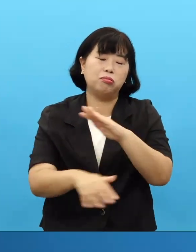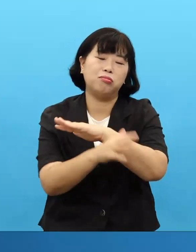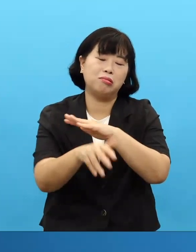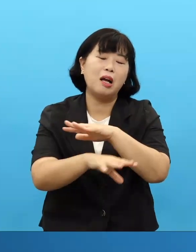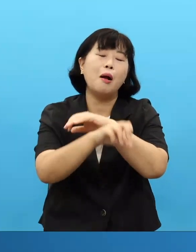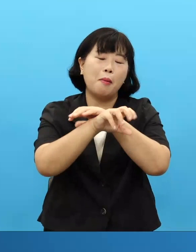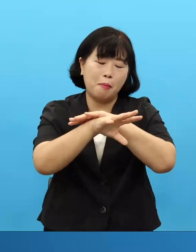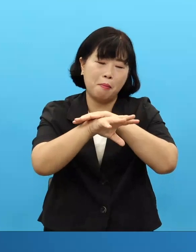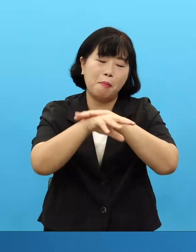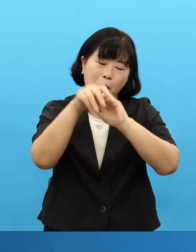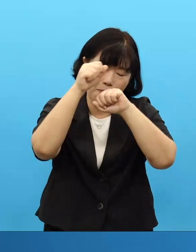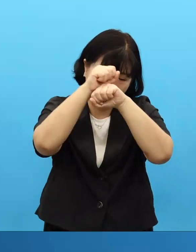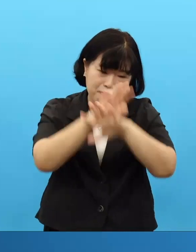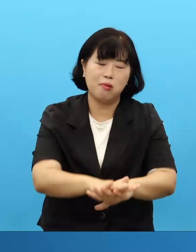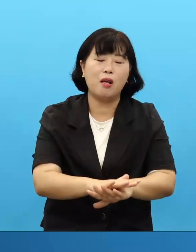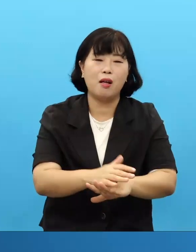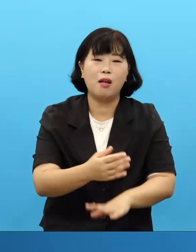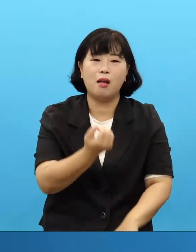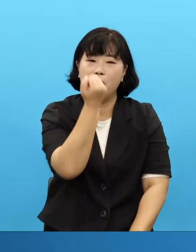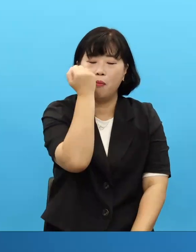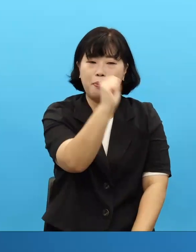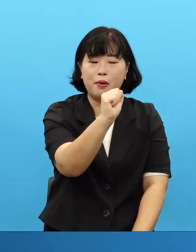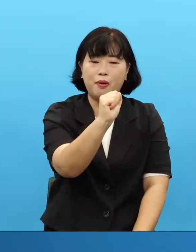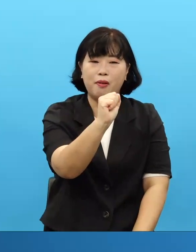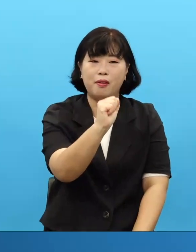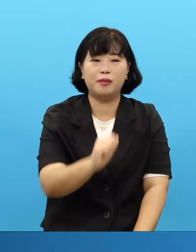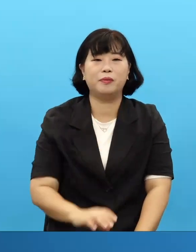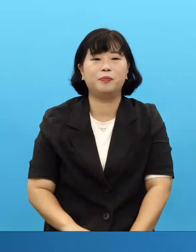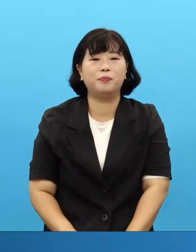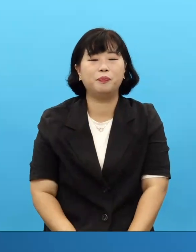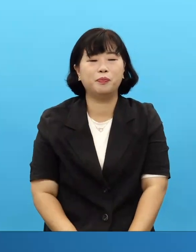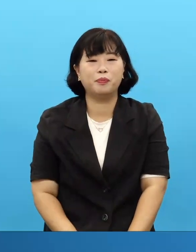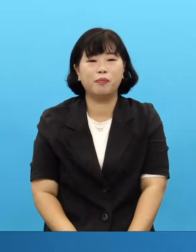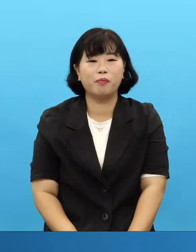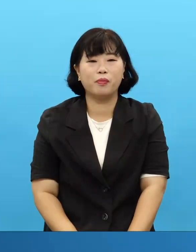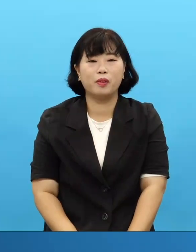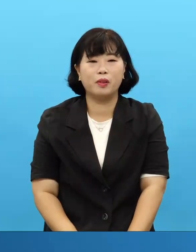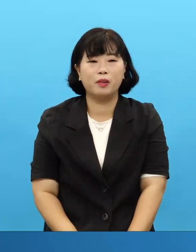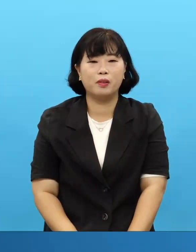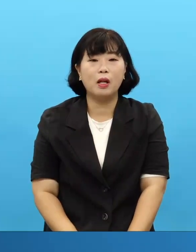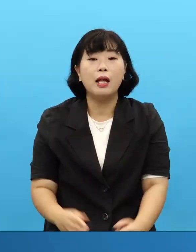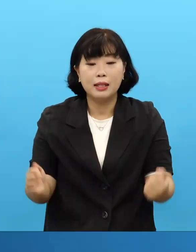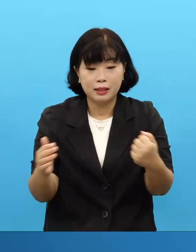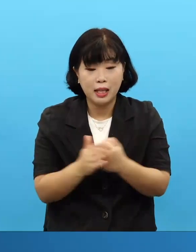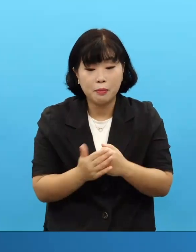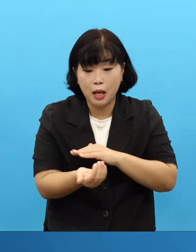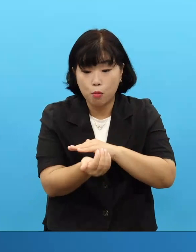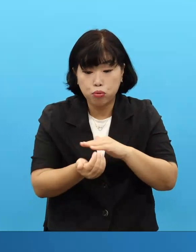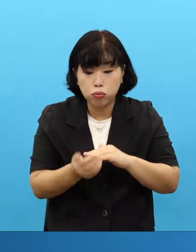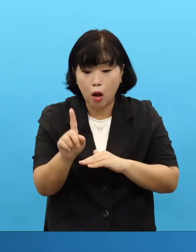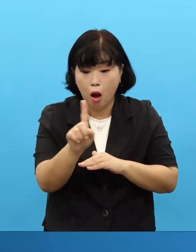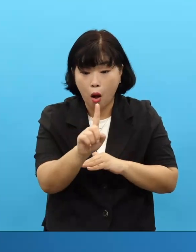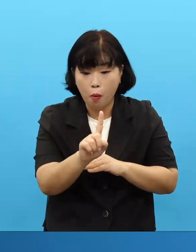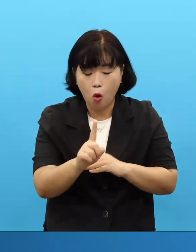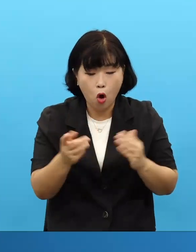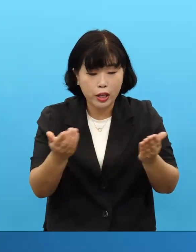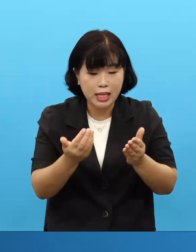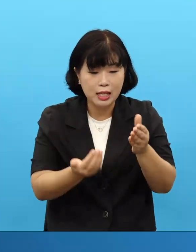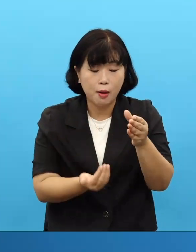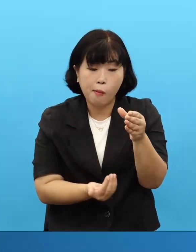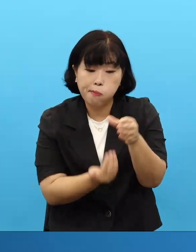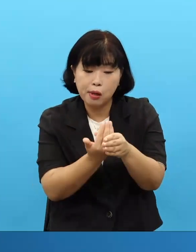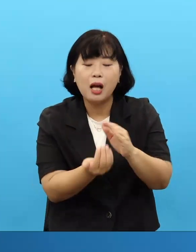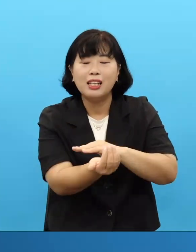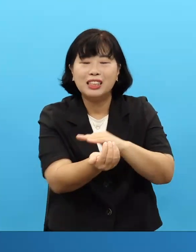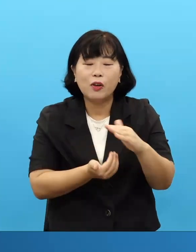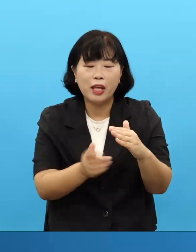field. 그러니까 그러면 시작하면서도 응답받아. Then, even as you begin, you can receive answers.